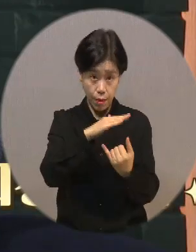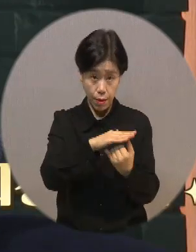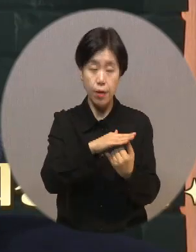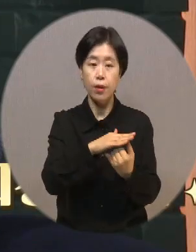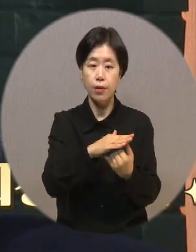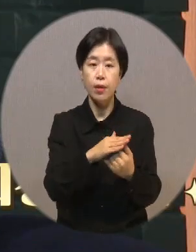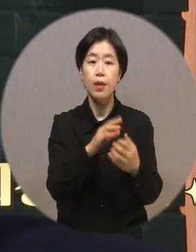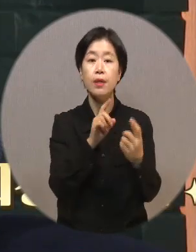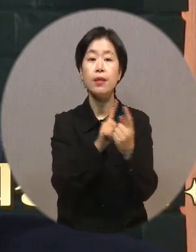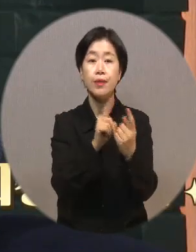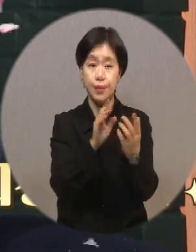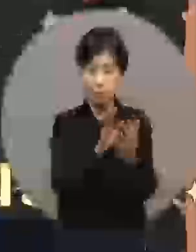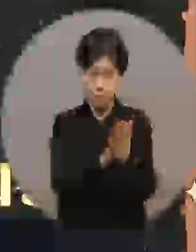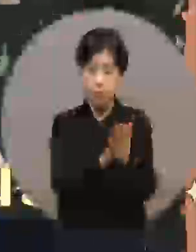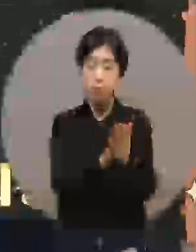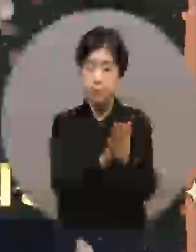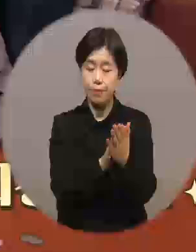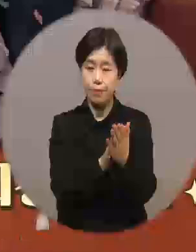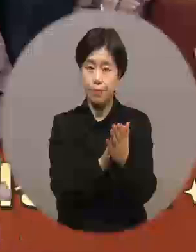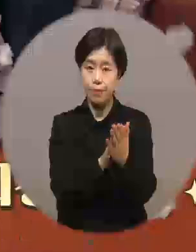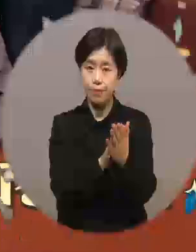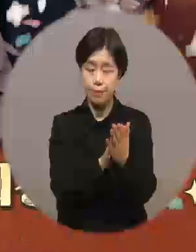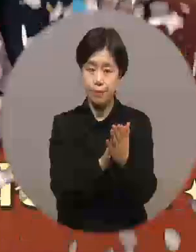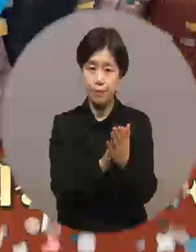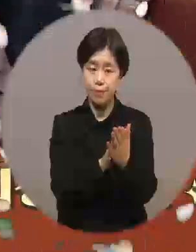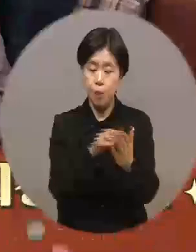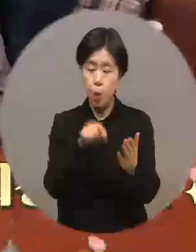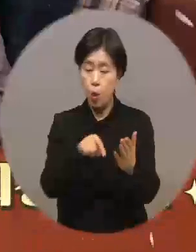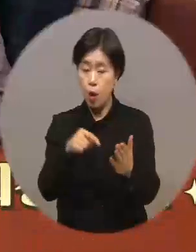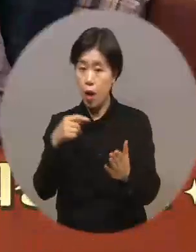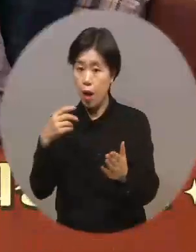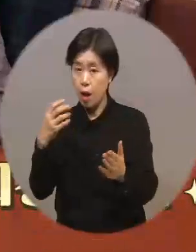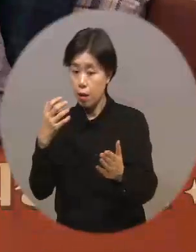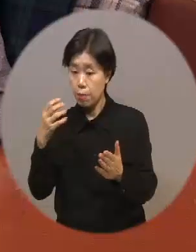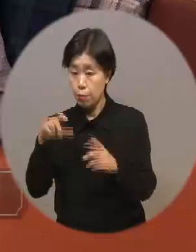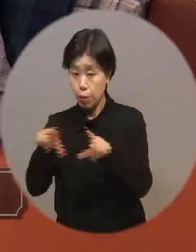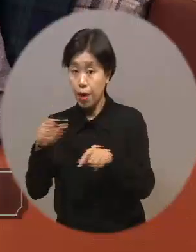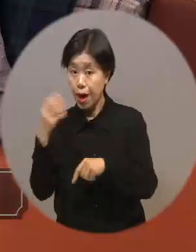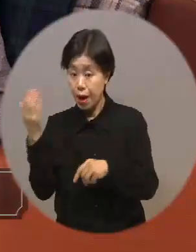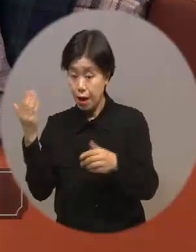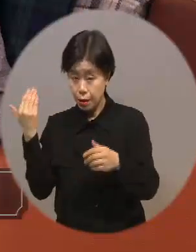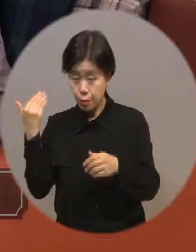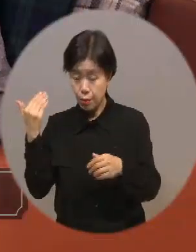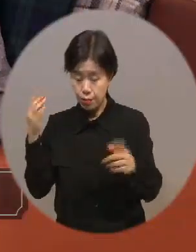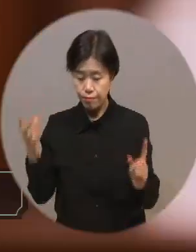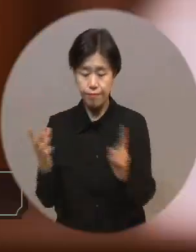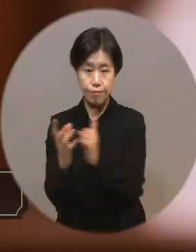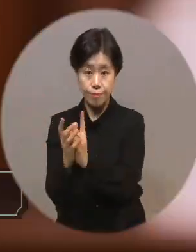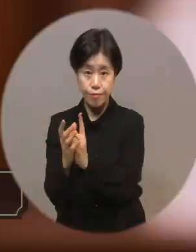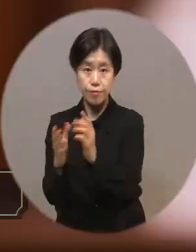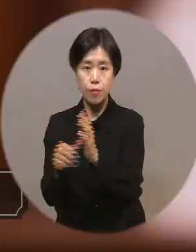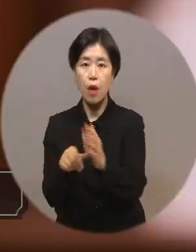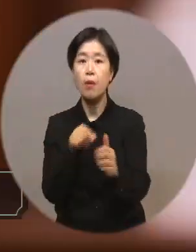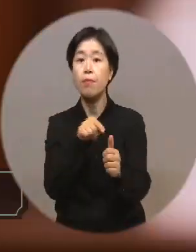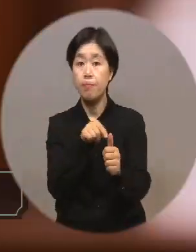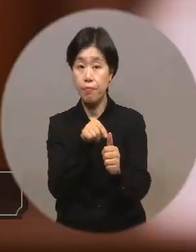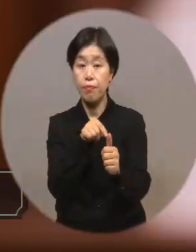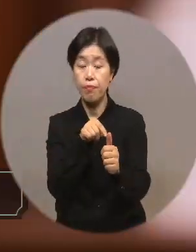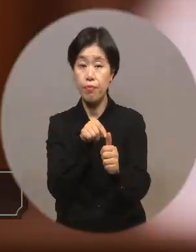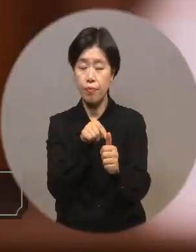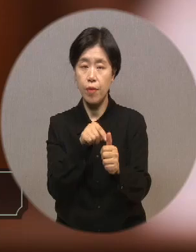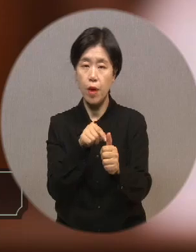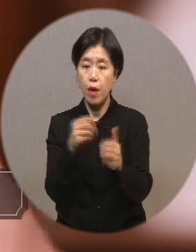투표로 뽑힌 정교 학생회장 출신이 있고요. 저는 그 당연직으로 그 정교 학부모 회장까지